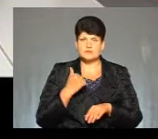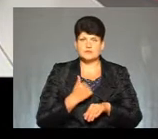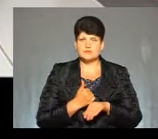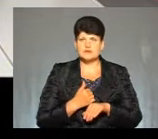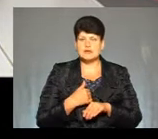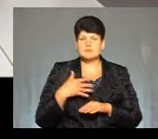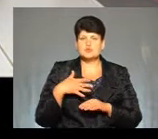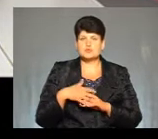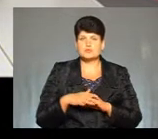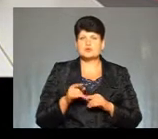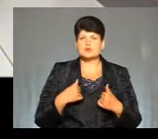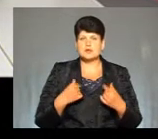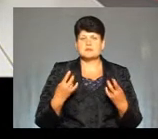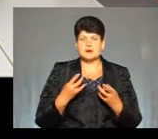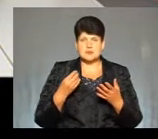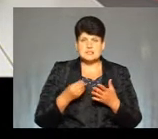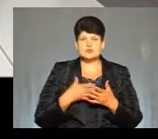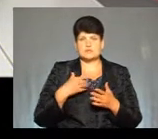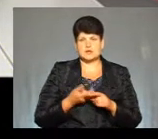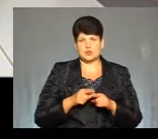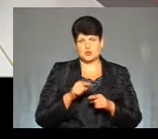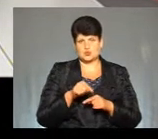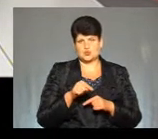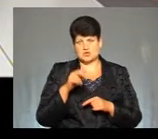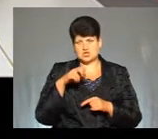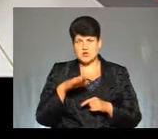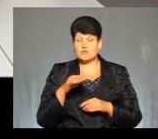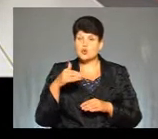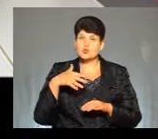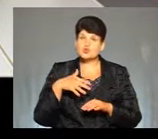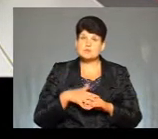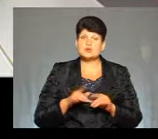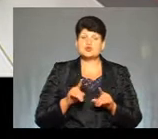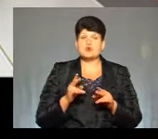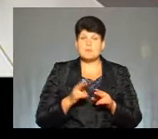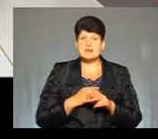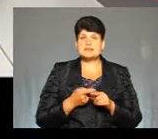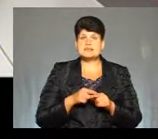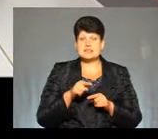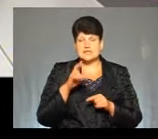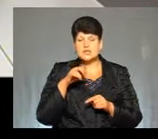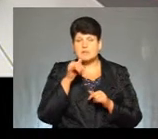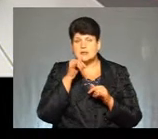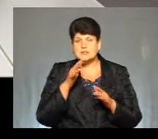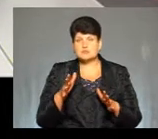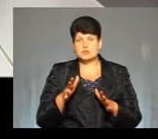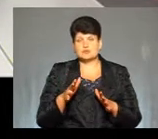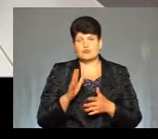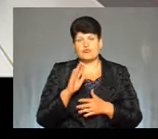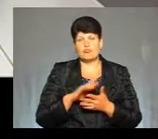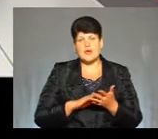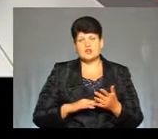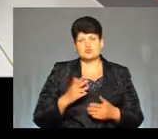нам зрозуміти, що нам треба цінувати цю державу і розуміти, що без цієї держави ми не зможемо потім подальшому жити. А